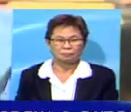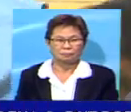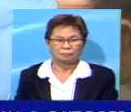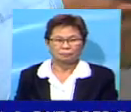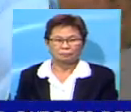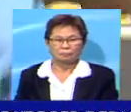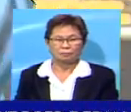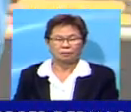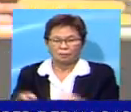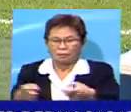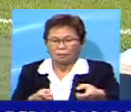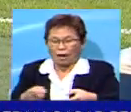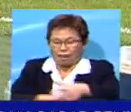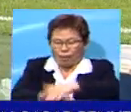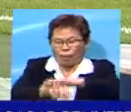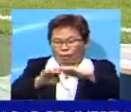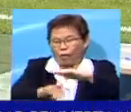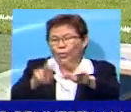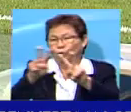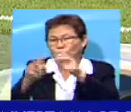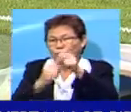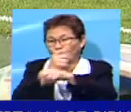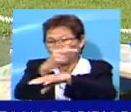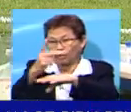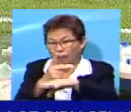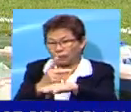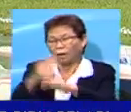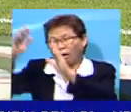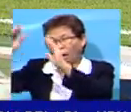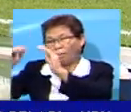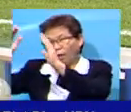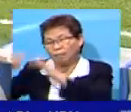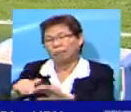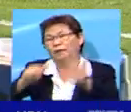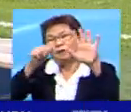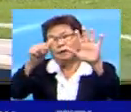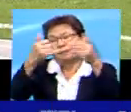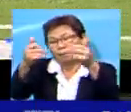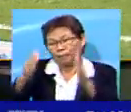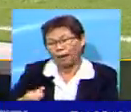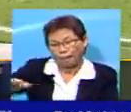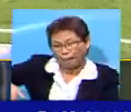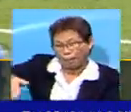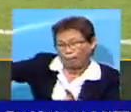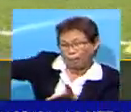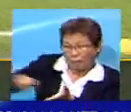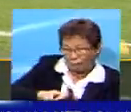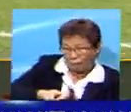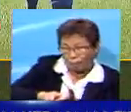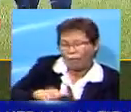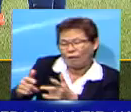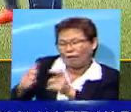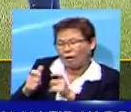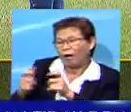sementara itu pengendali skuad bola sepak bawah 22 tahun kebangsaan itu masih berharap agar enam pemain yang belum melaporkan diri